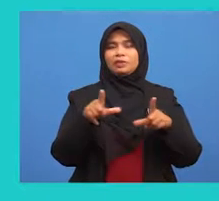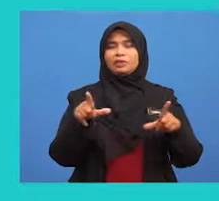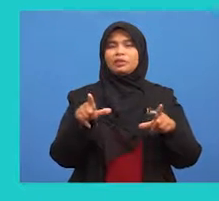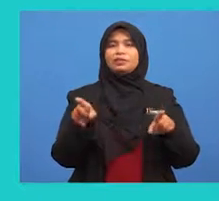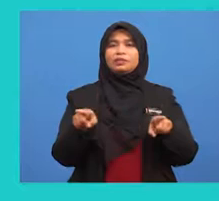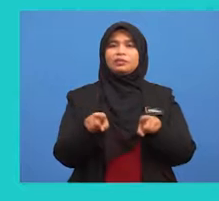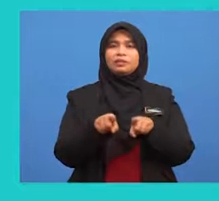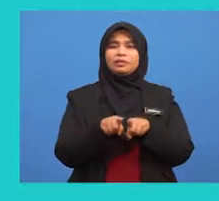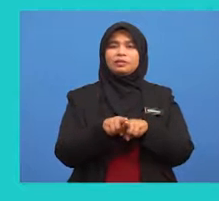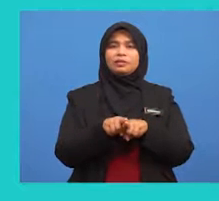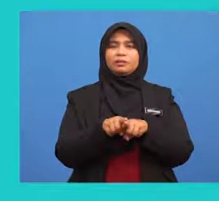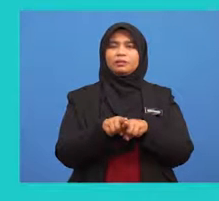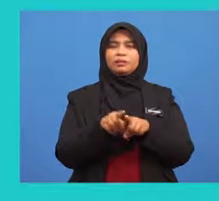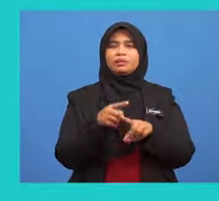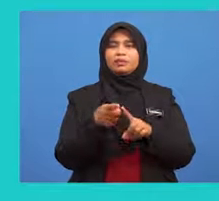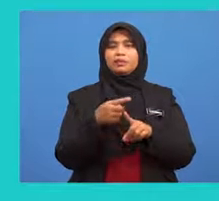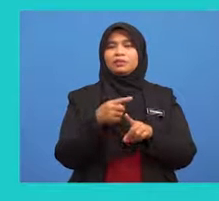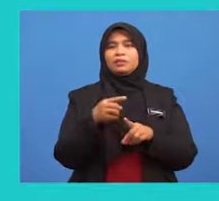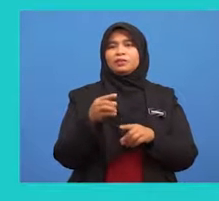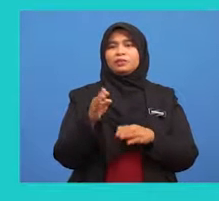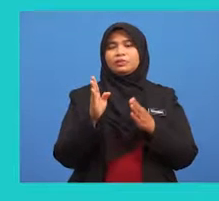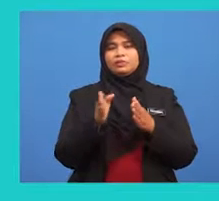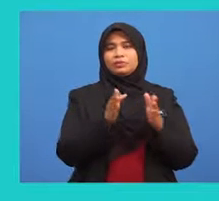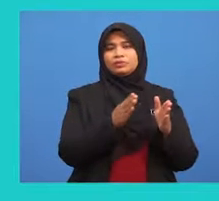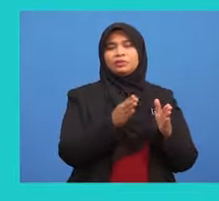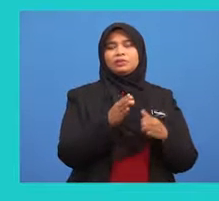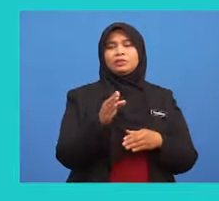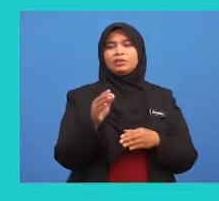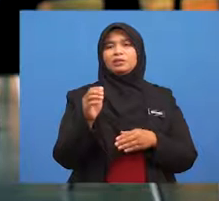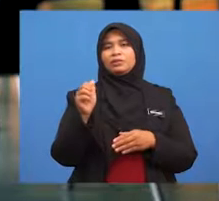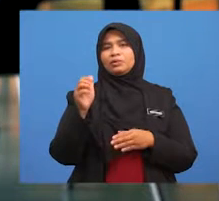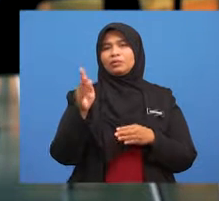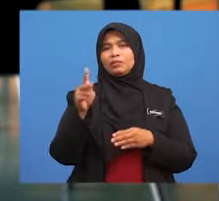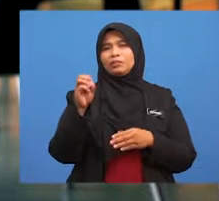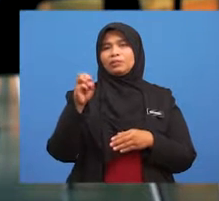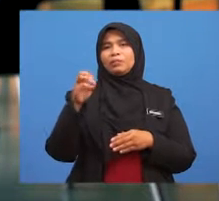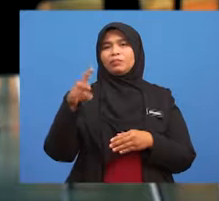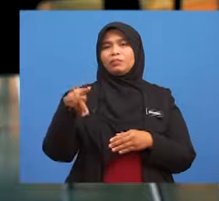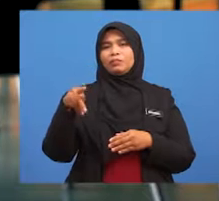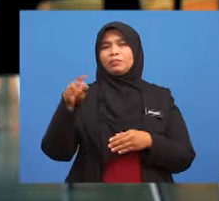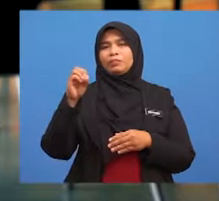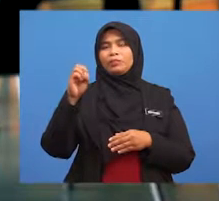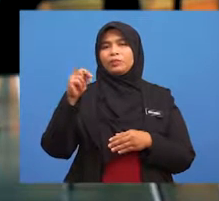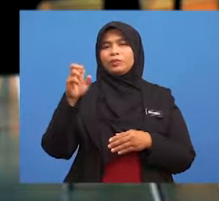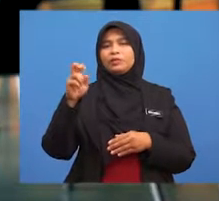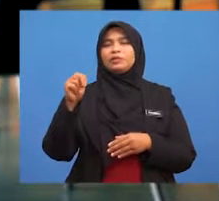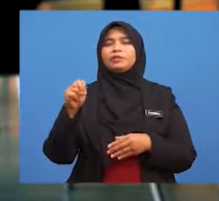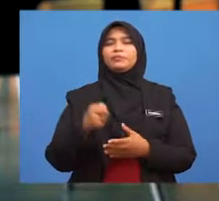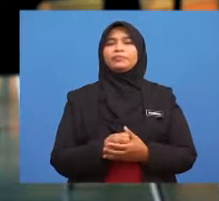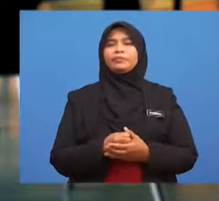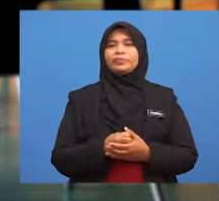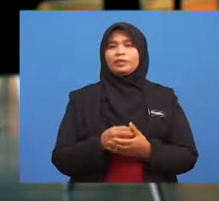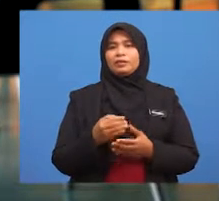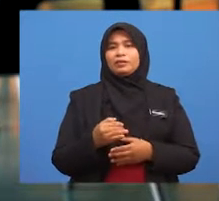sama dari segi susunan atur komponennya. Mari cikgu tunjukkan pula